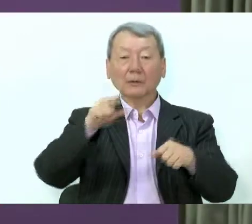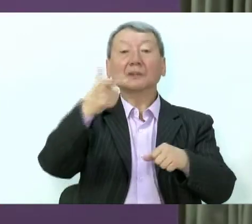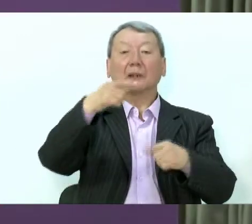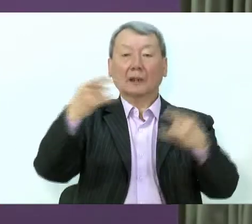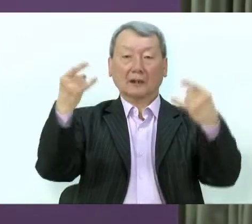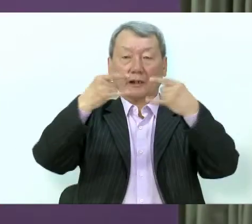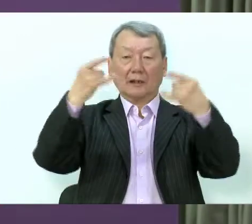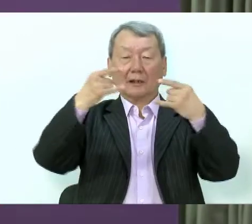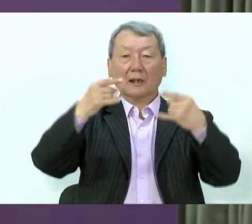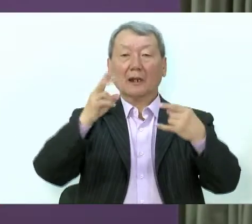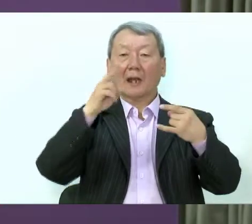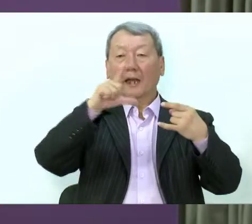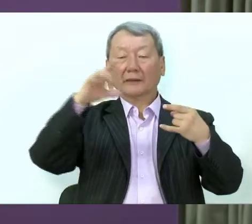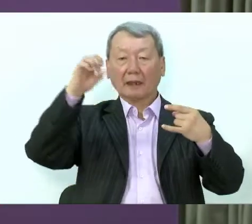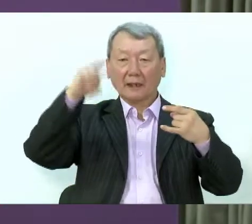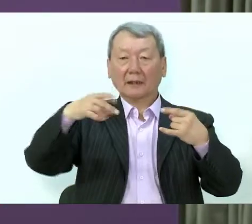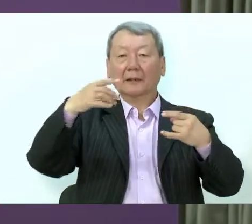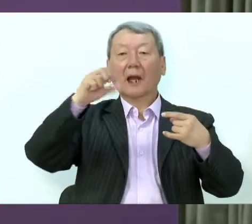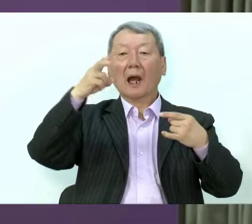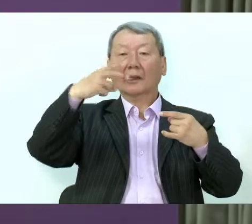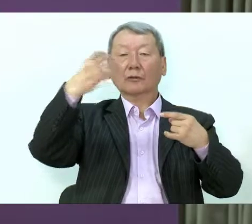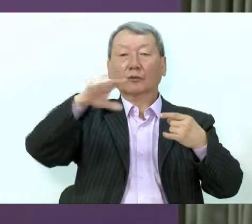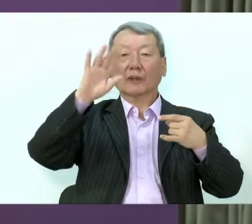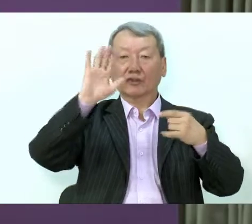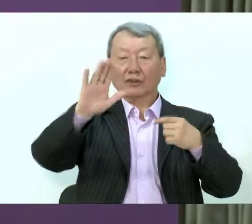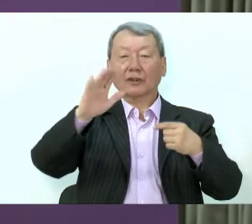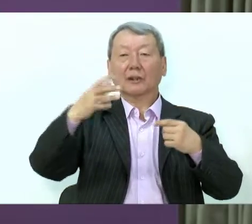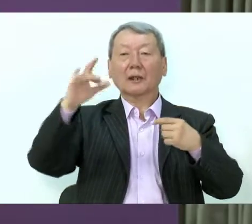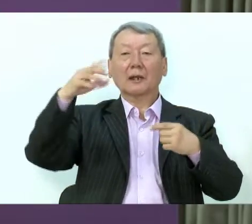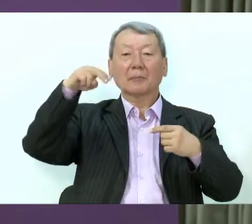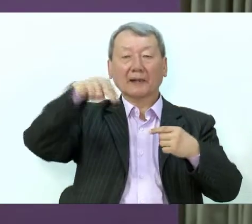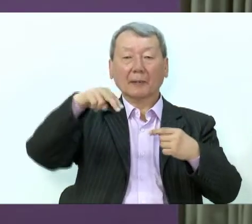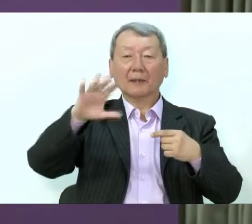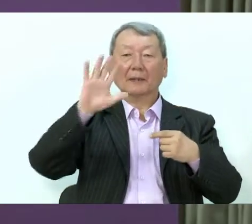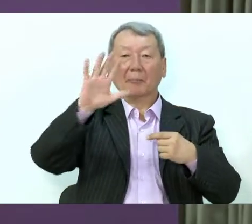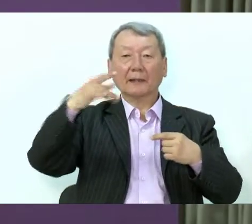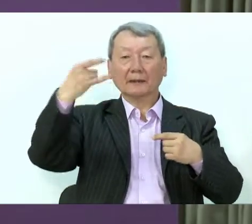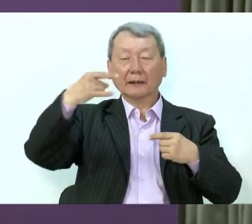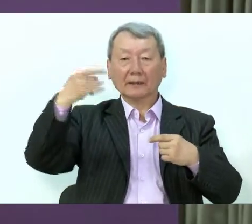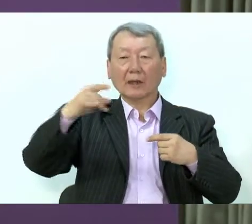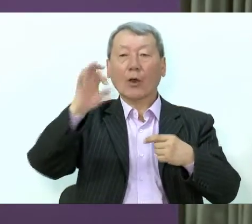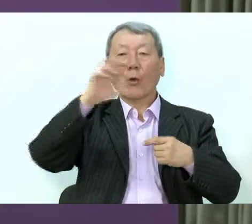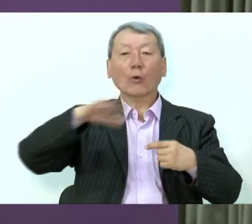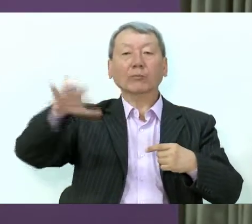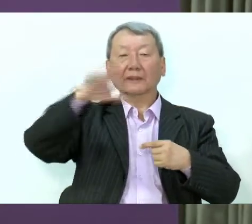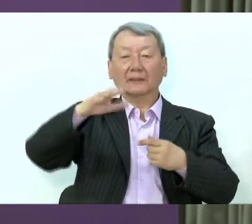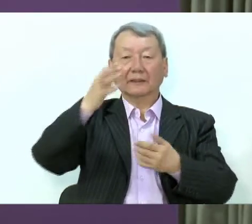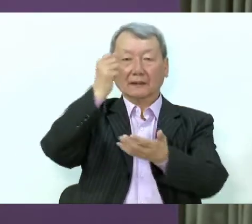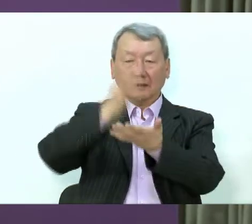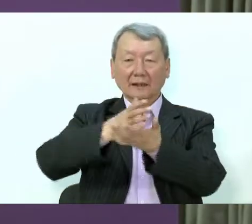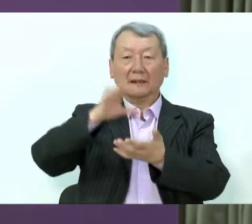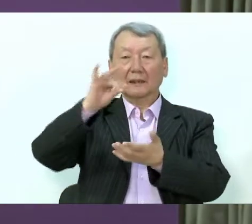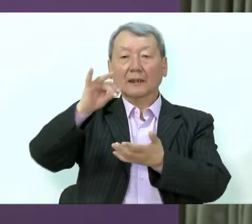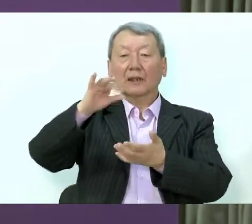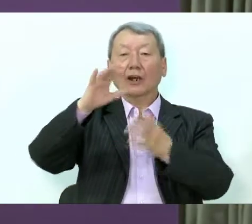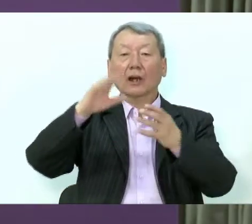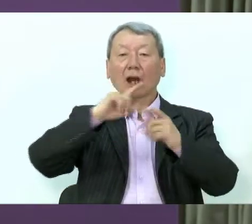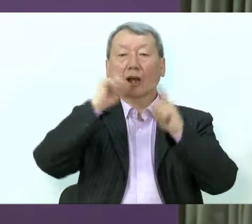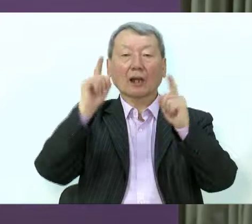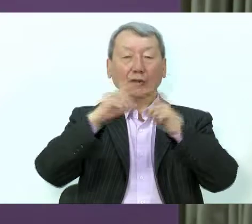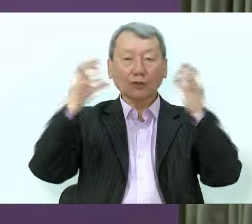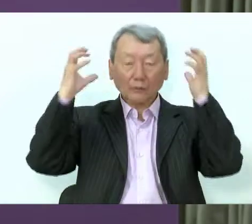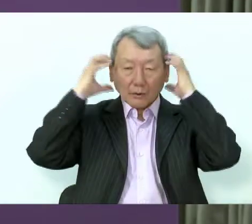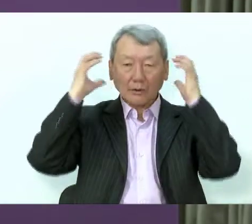услышать на телеканалах ЛТР, КТРК, Алатоо 24, Пирамида, Пятый канал, областных медиа-центрах, а также на